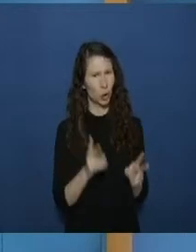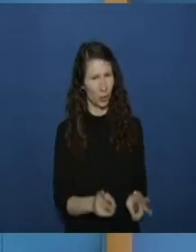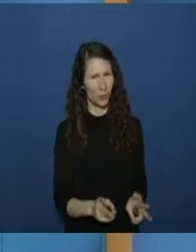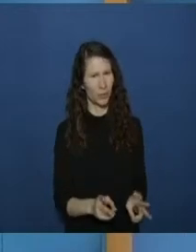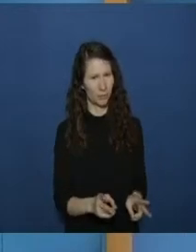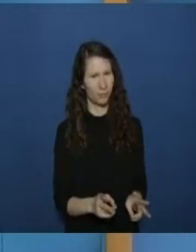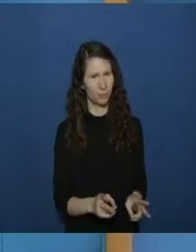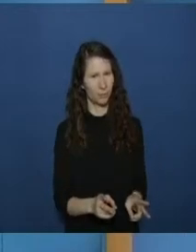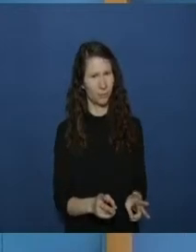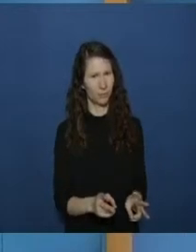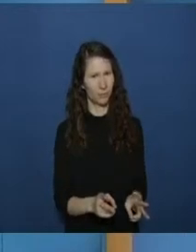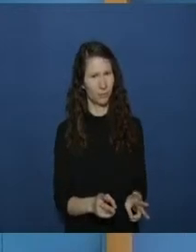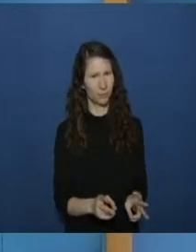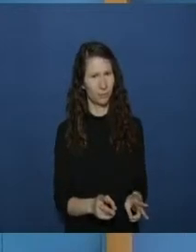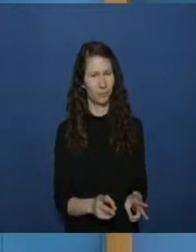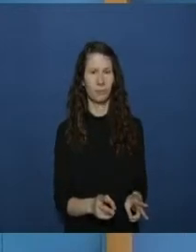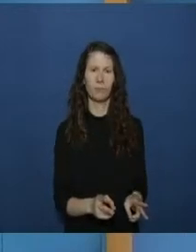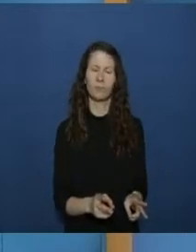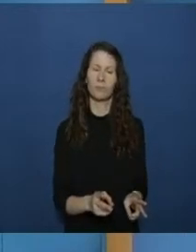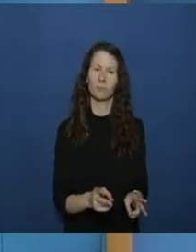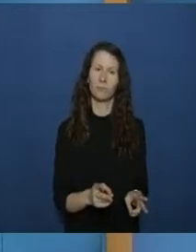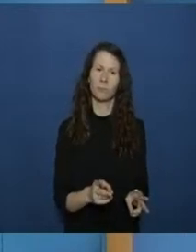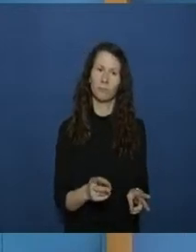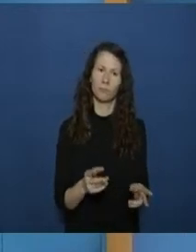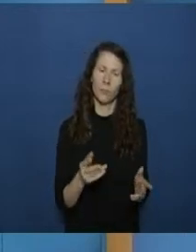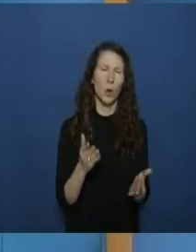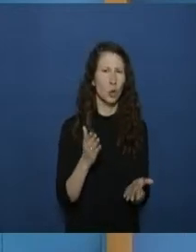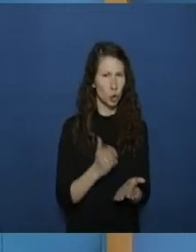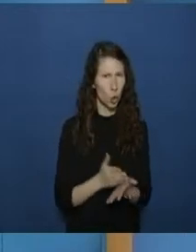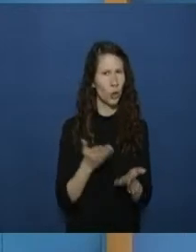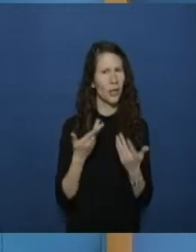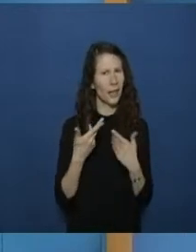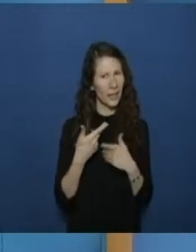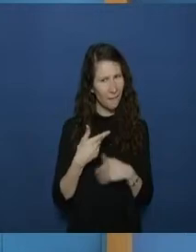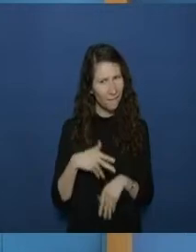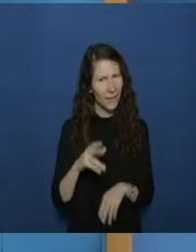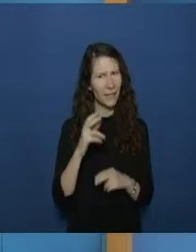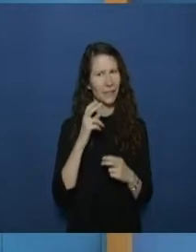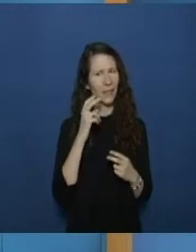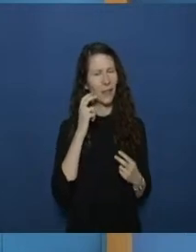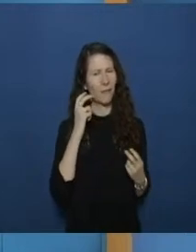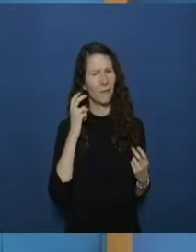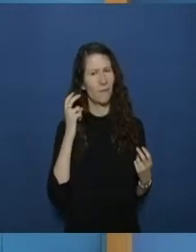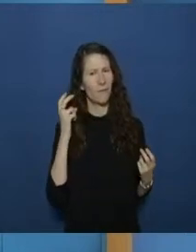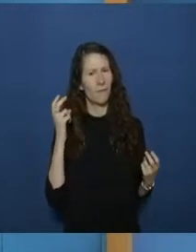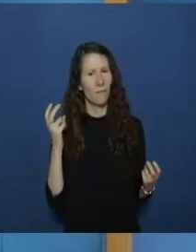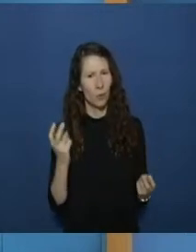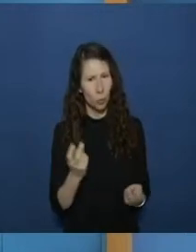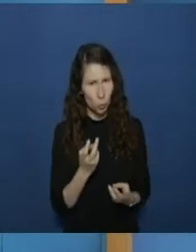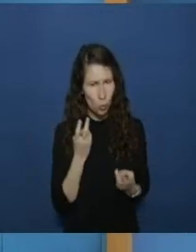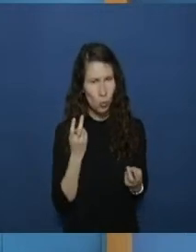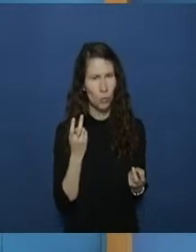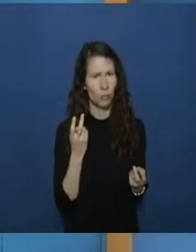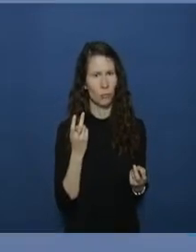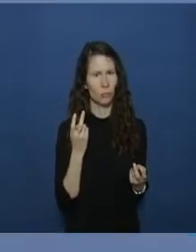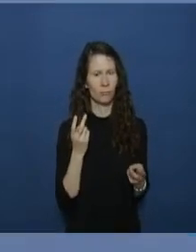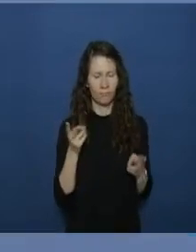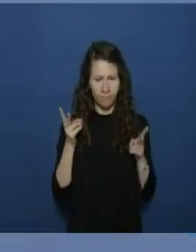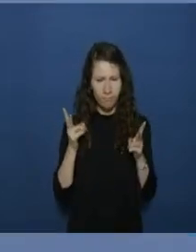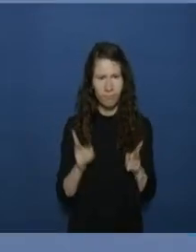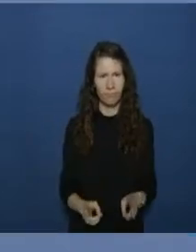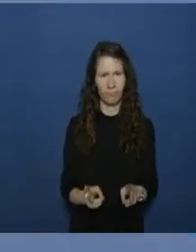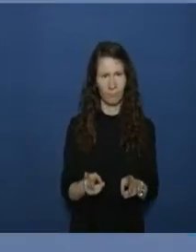Es ist ja so, dass es auch schon Versuche gegeben hat, auf rechtlichem